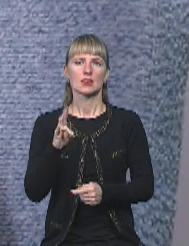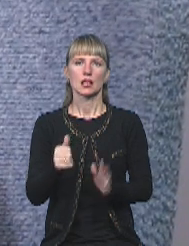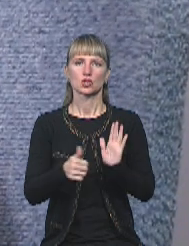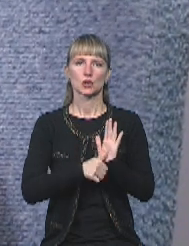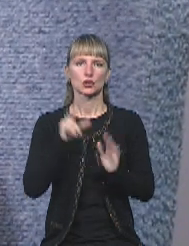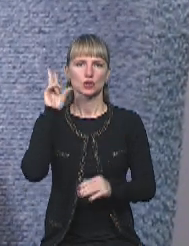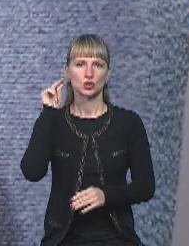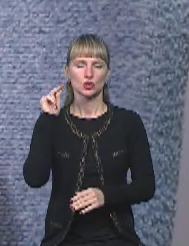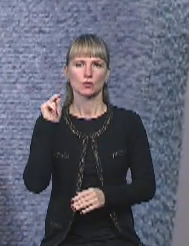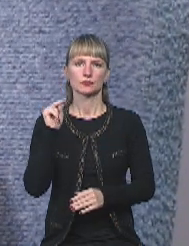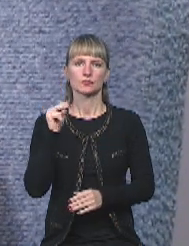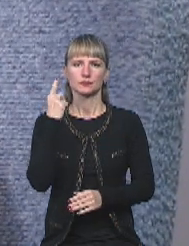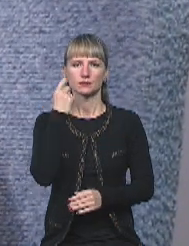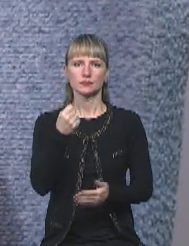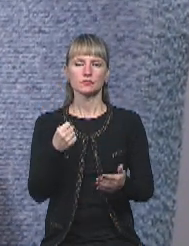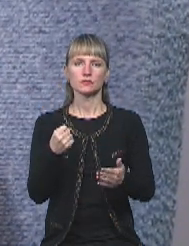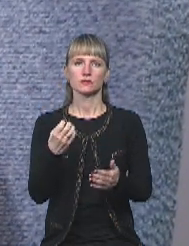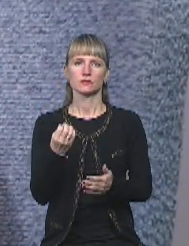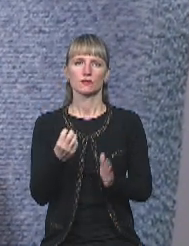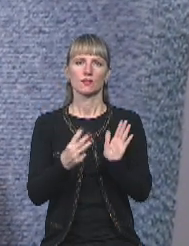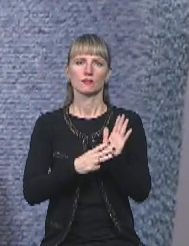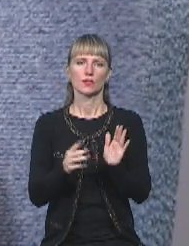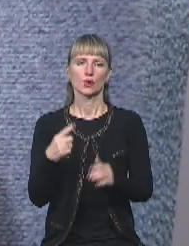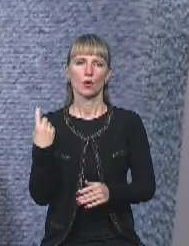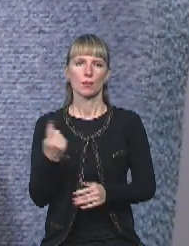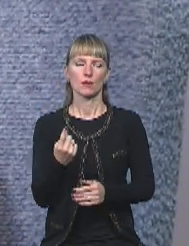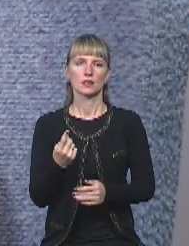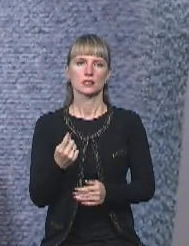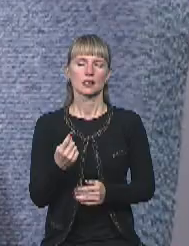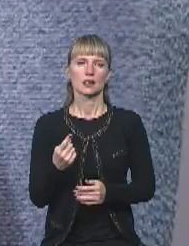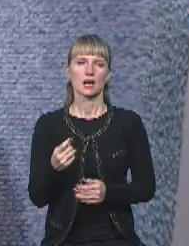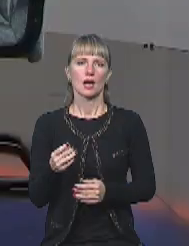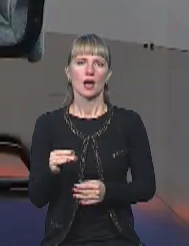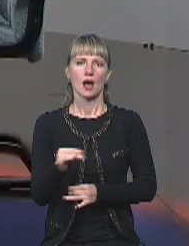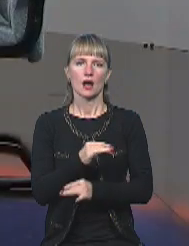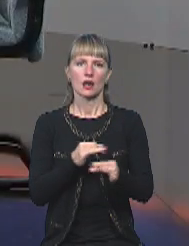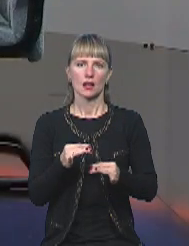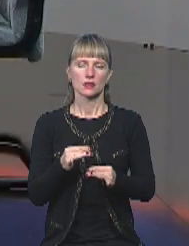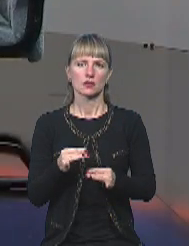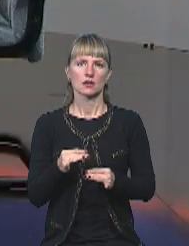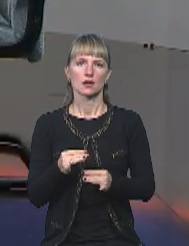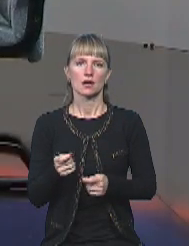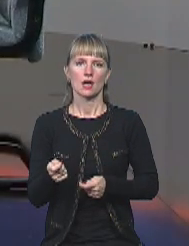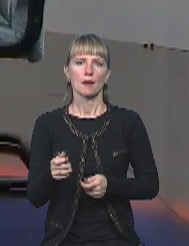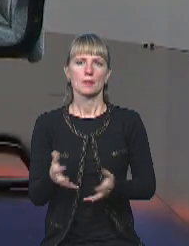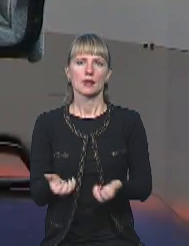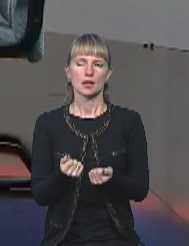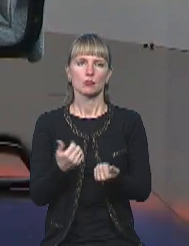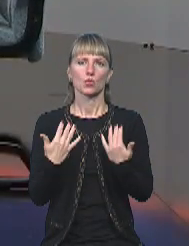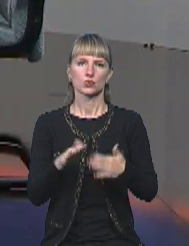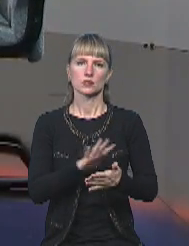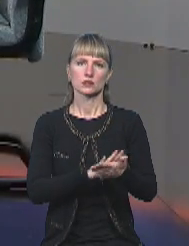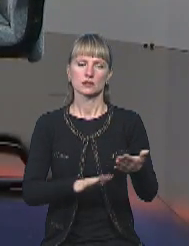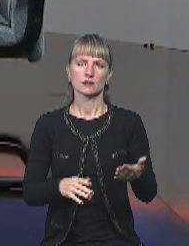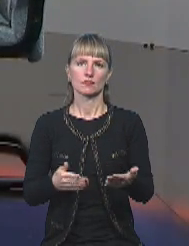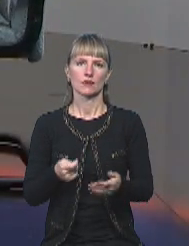число, станом на 6 число, інформація, що 8 обласних і міських рад України підтримали і вже звернулися. Що для вас це? Наскільки